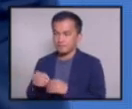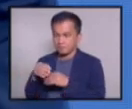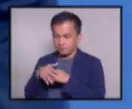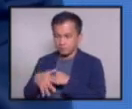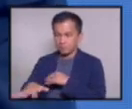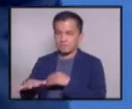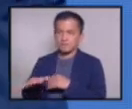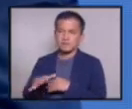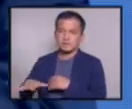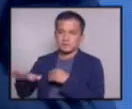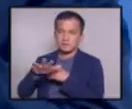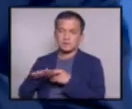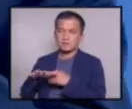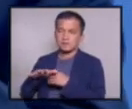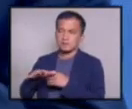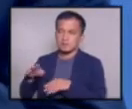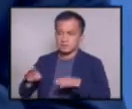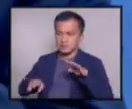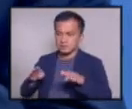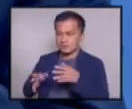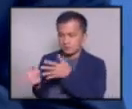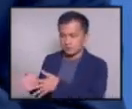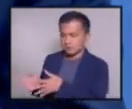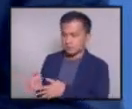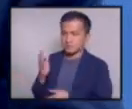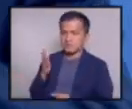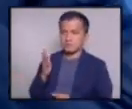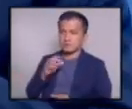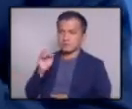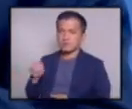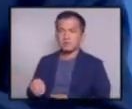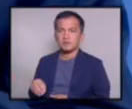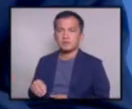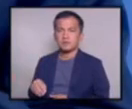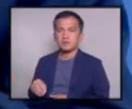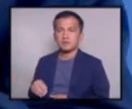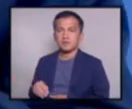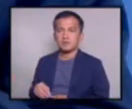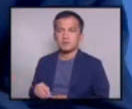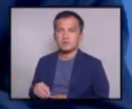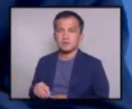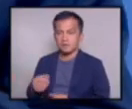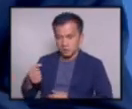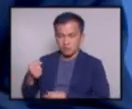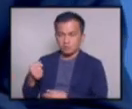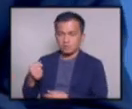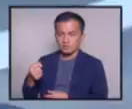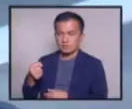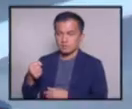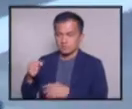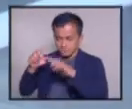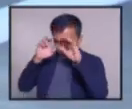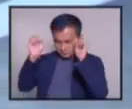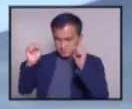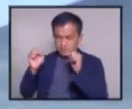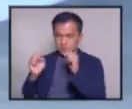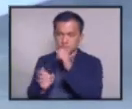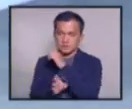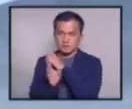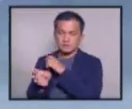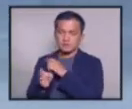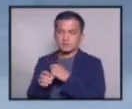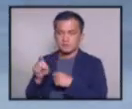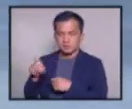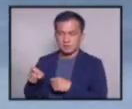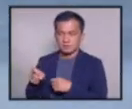bumababa sa kanila. Yung balanse na 50% ay hawak pa rin ng executive branch. So yun ang dapat